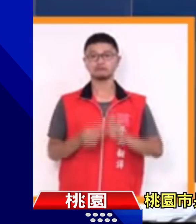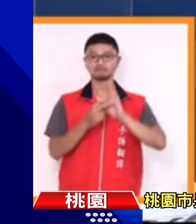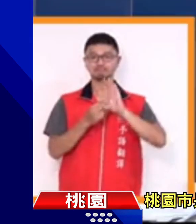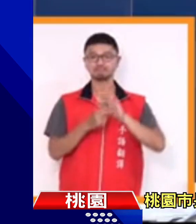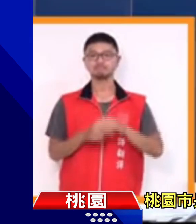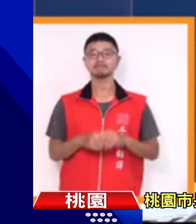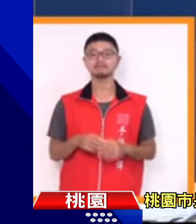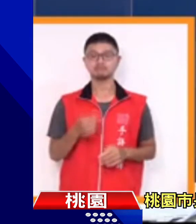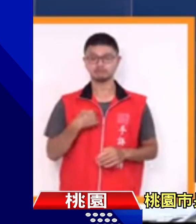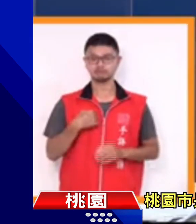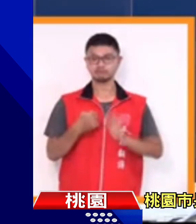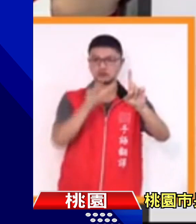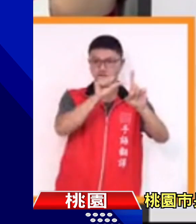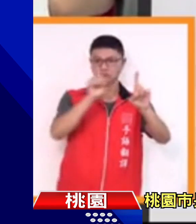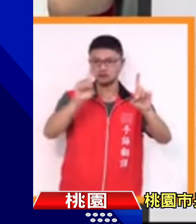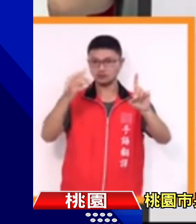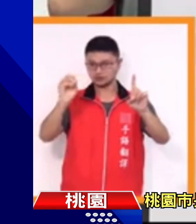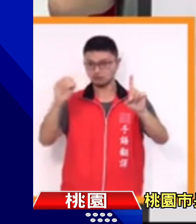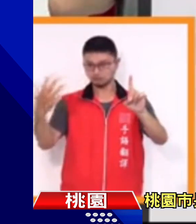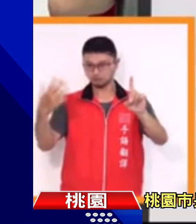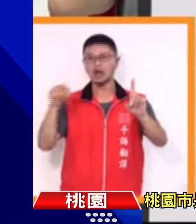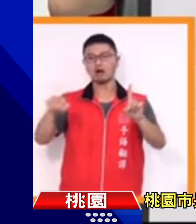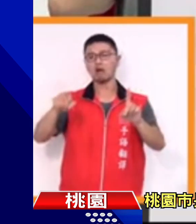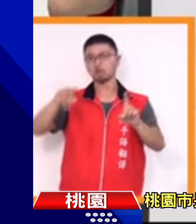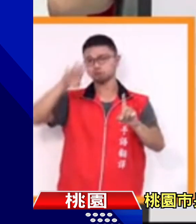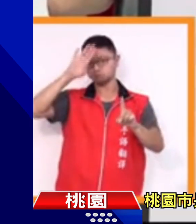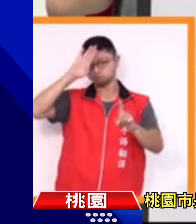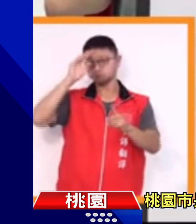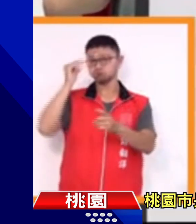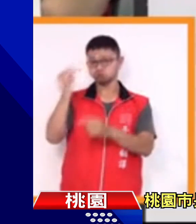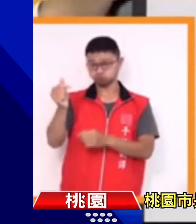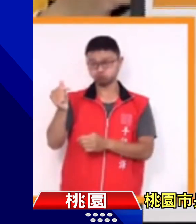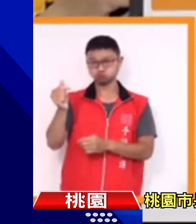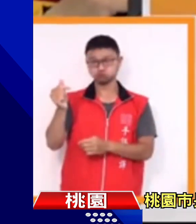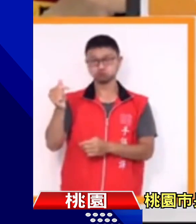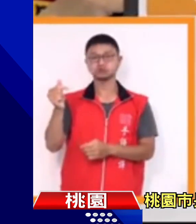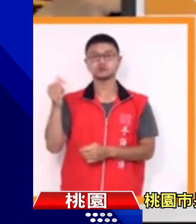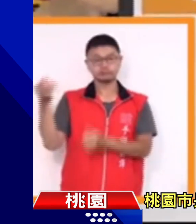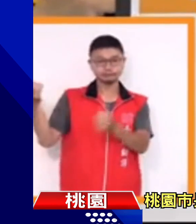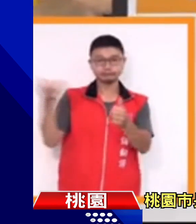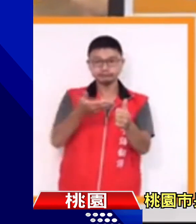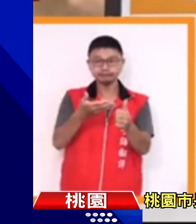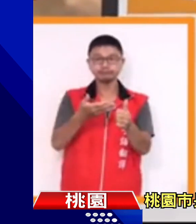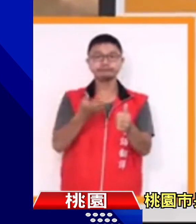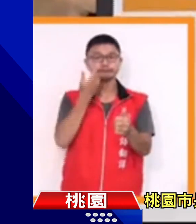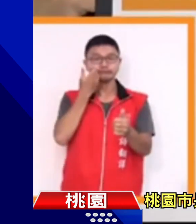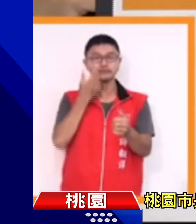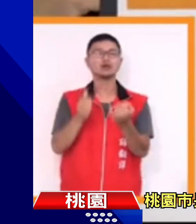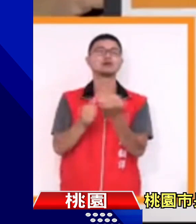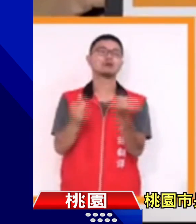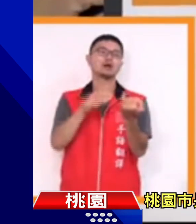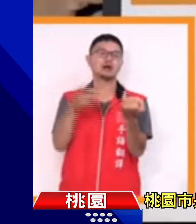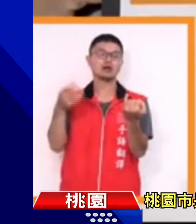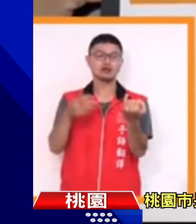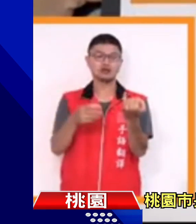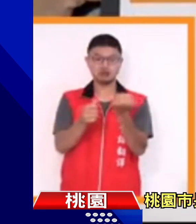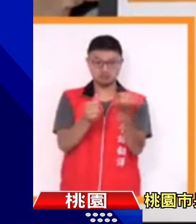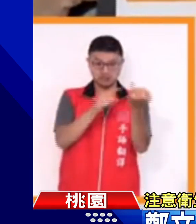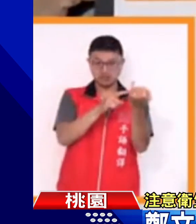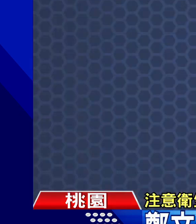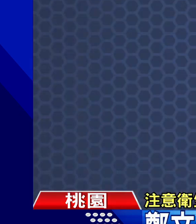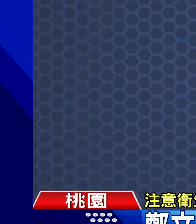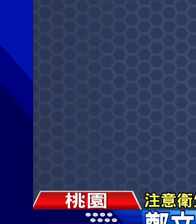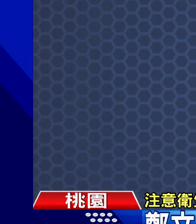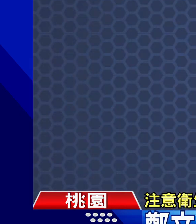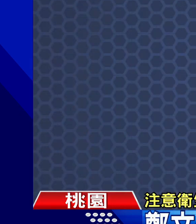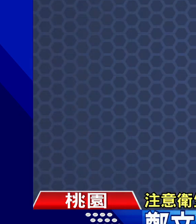案15108，那他的太太确诊，但先生并未被框